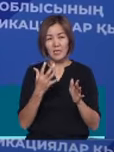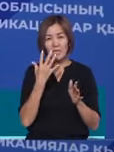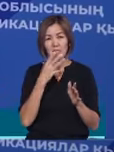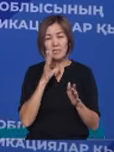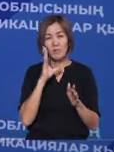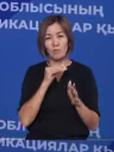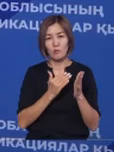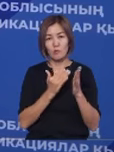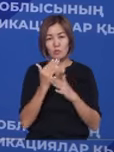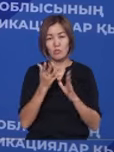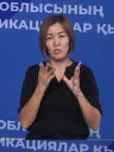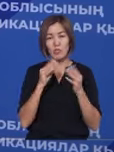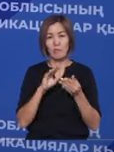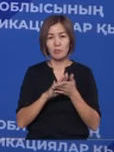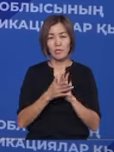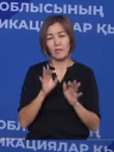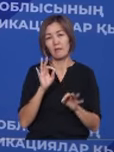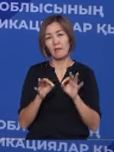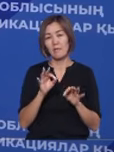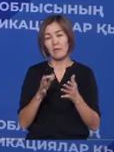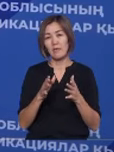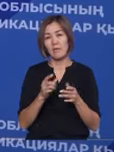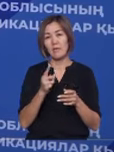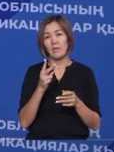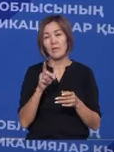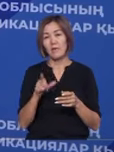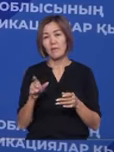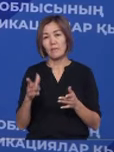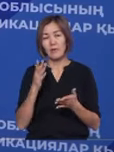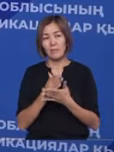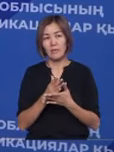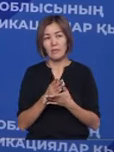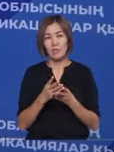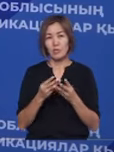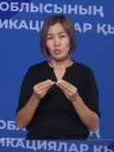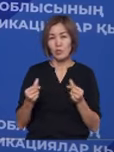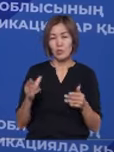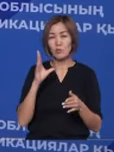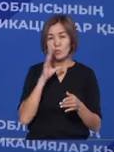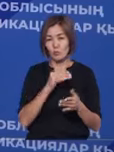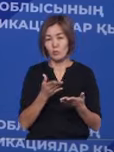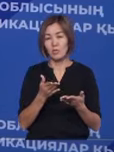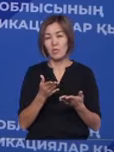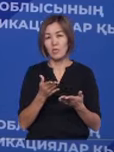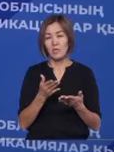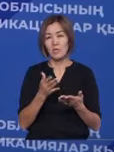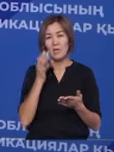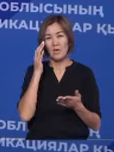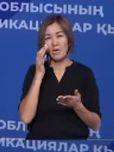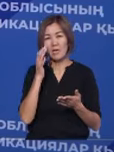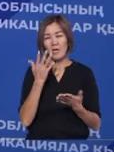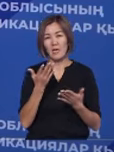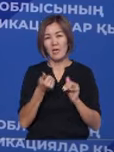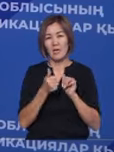температуралар бар. Ал жалпы жағдайлары, жаралар бірін-екі науқаста жаралар жазылу сатысында, олар қара